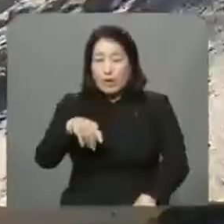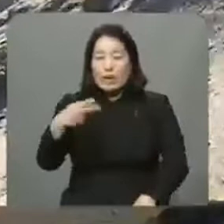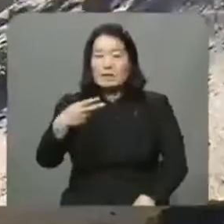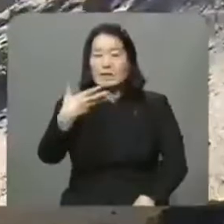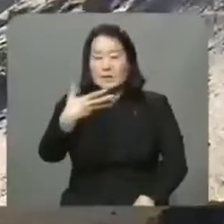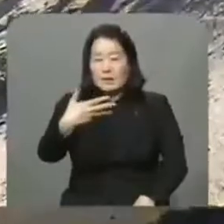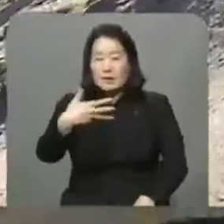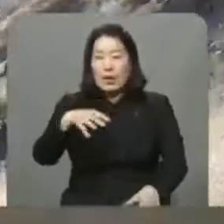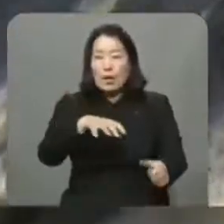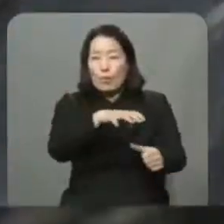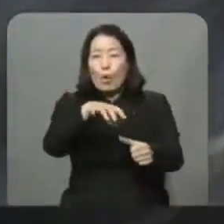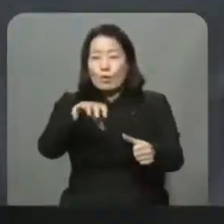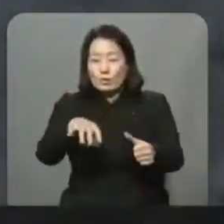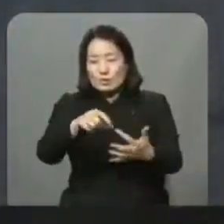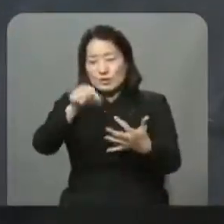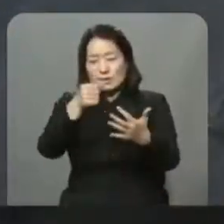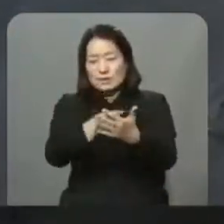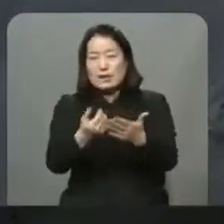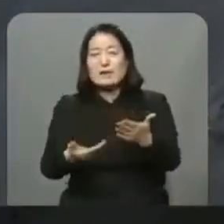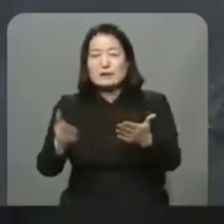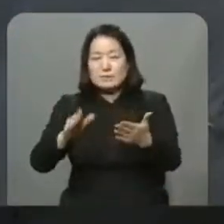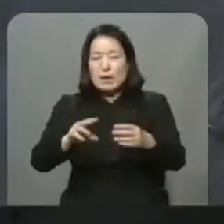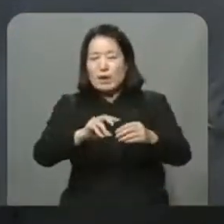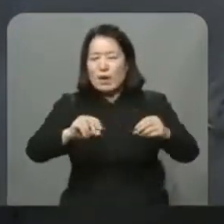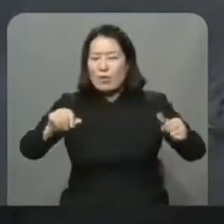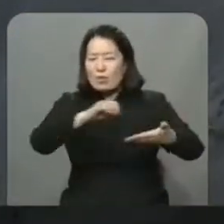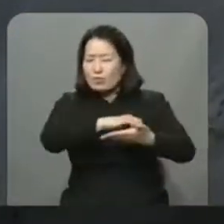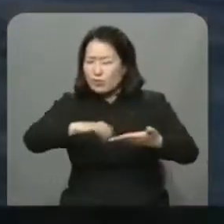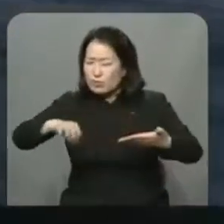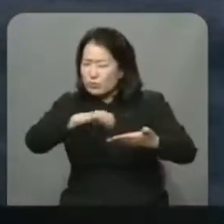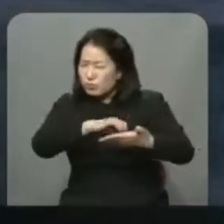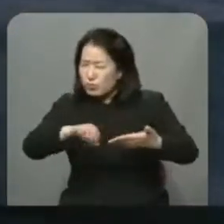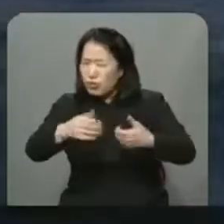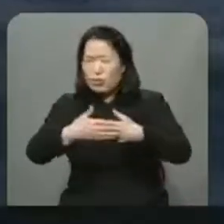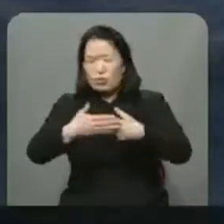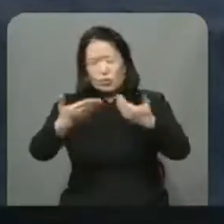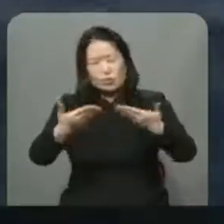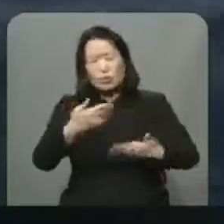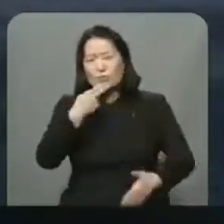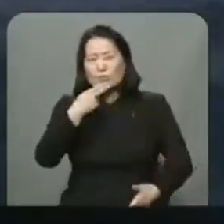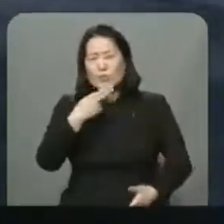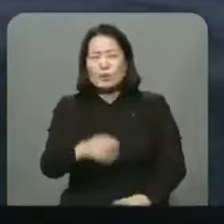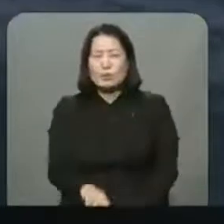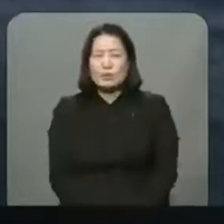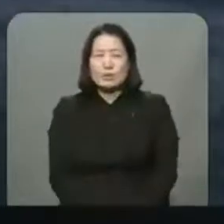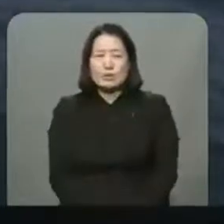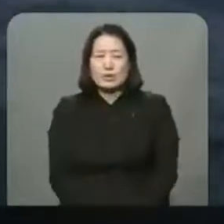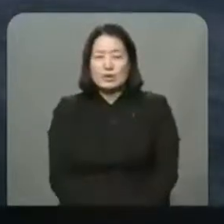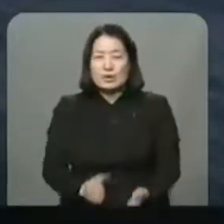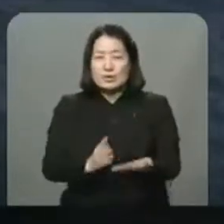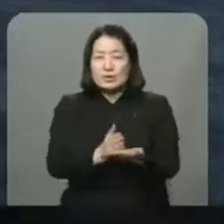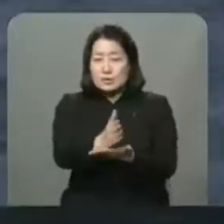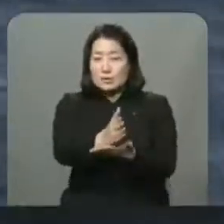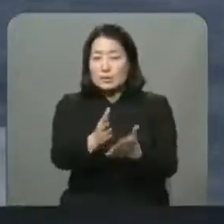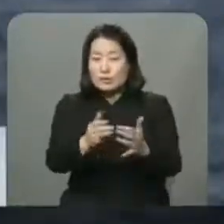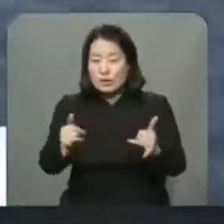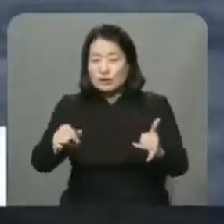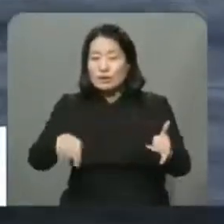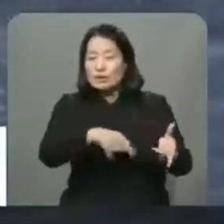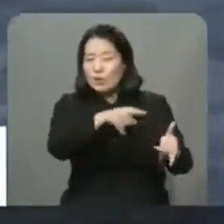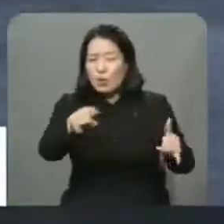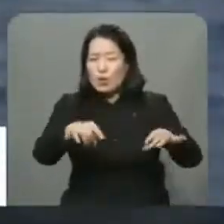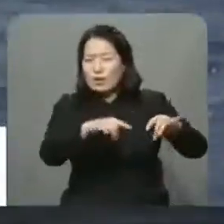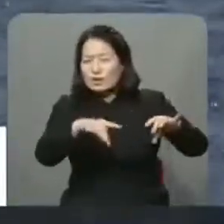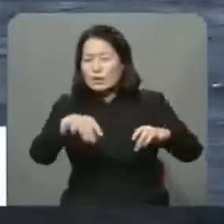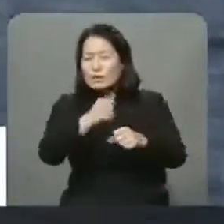지역으로 지정했지만 해안 침식을 막는 데는 별다른 도움이 되지 않습니다. 전문가들은 인근